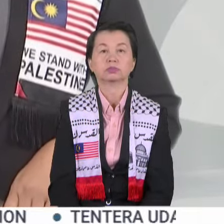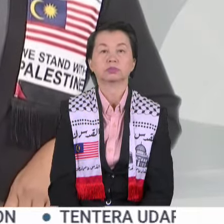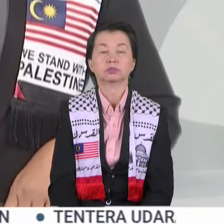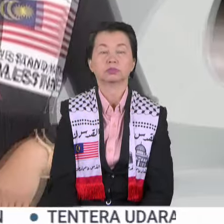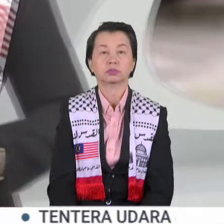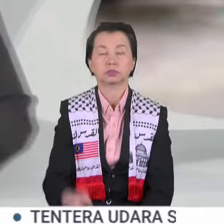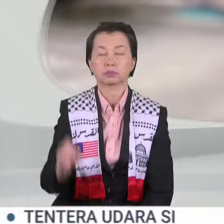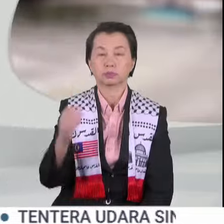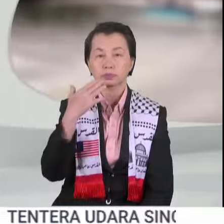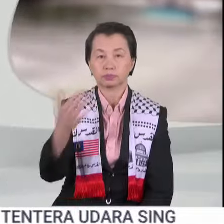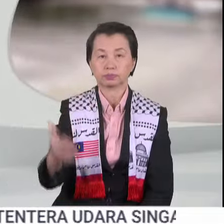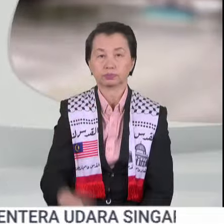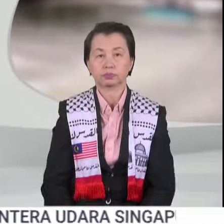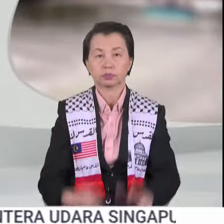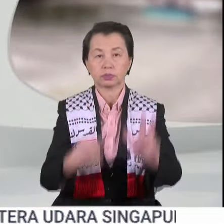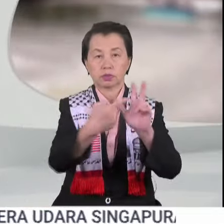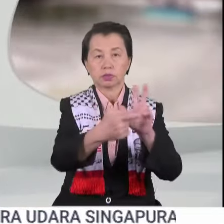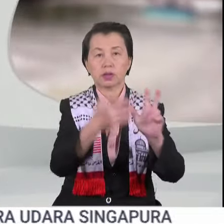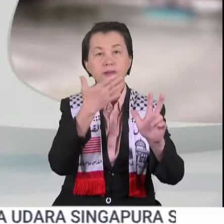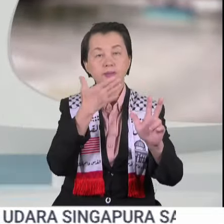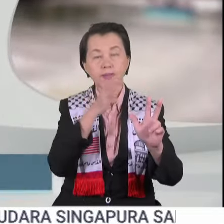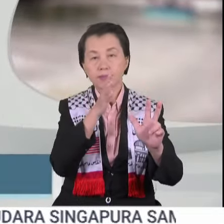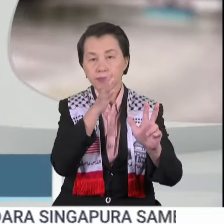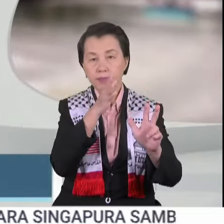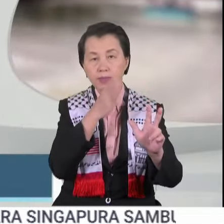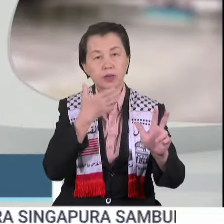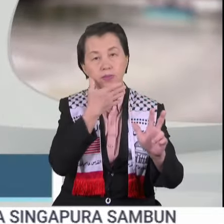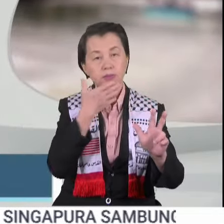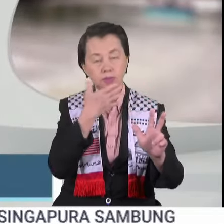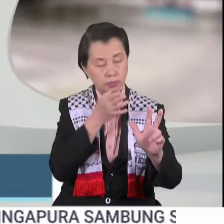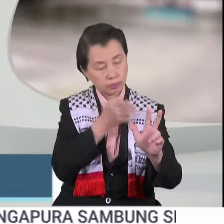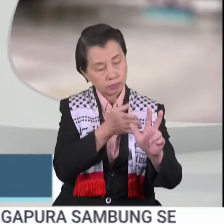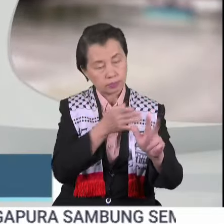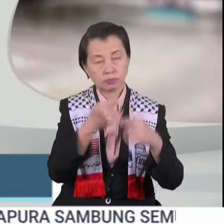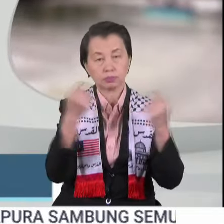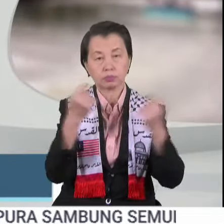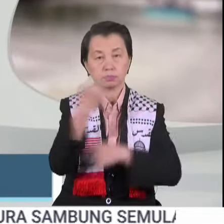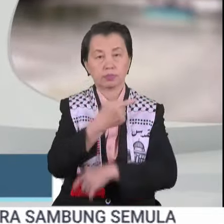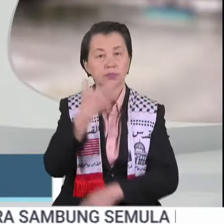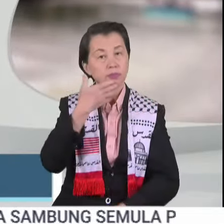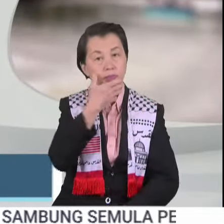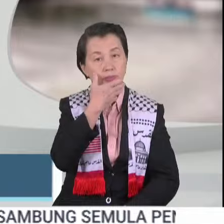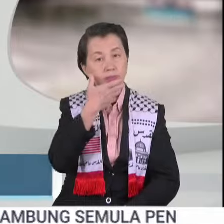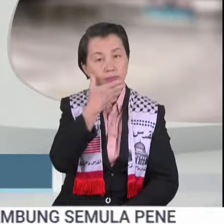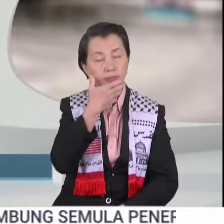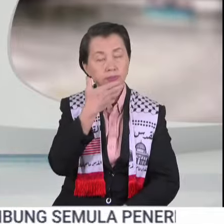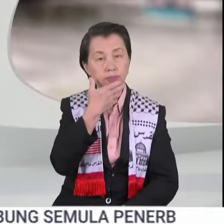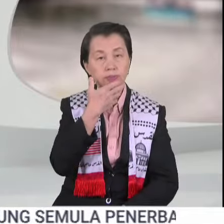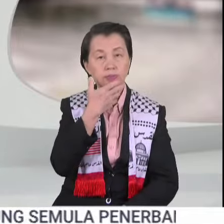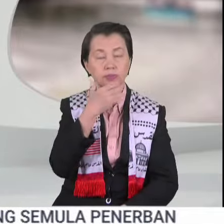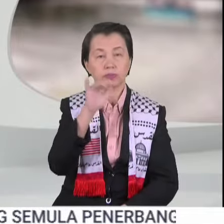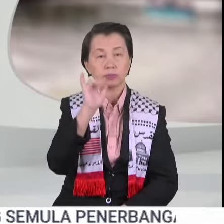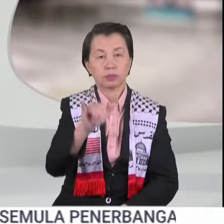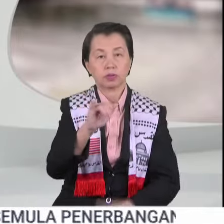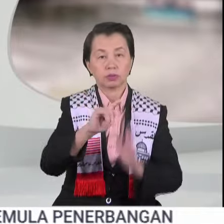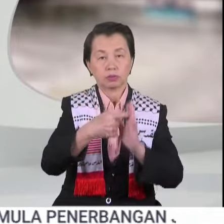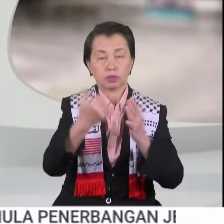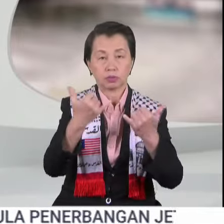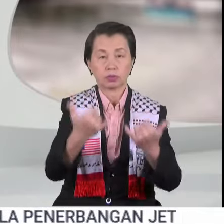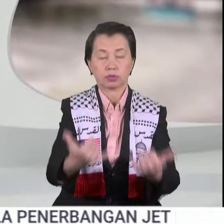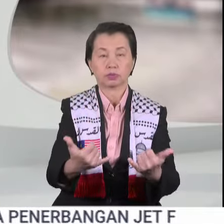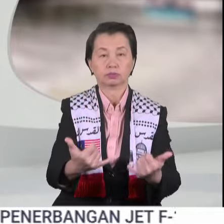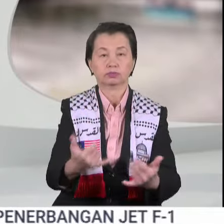Baik, terima kasih. 3,000 belia disasar memeriahkan sambutan Hari Belia Negara peringkat Negeri Melaka yang bermula hari